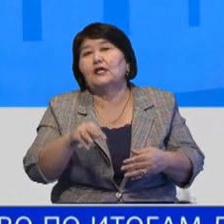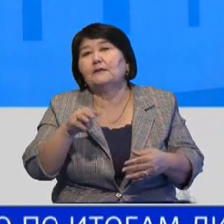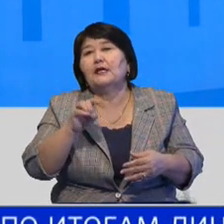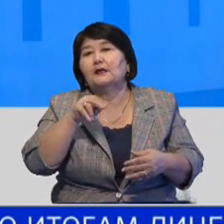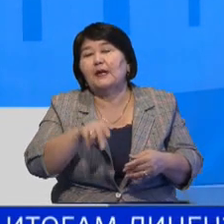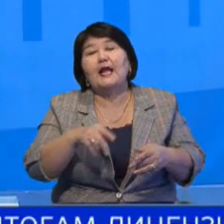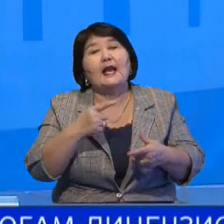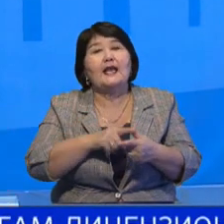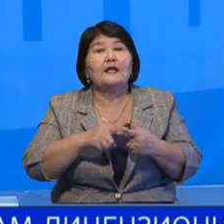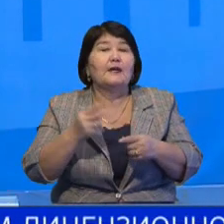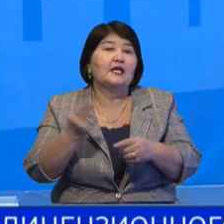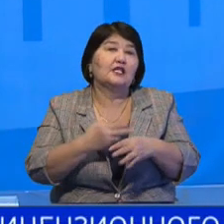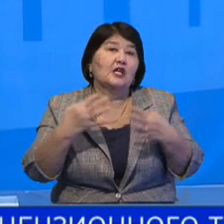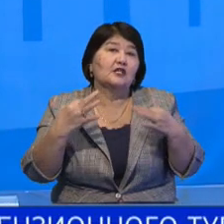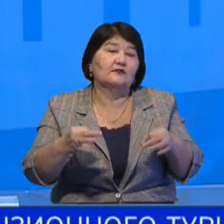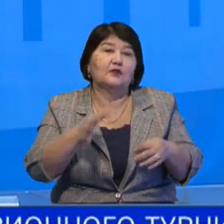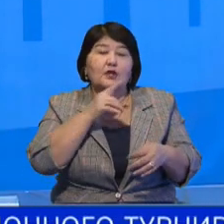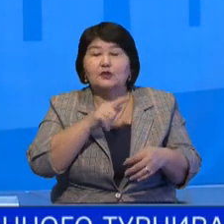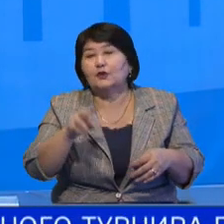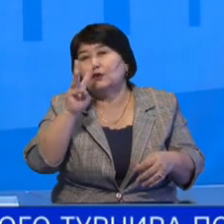МРП либо лишением свободы на срок до 3 лет